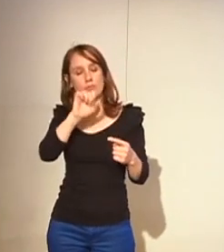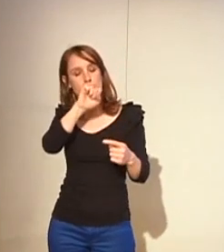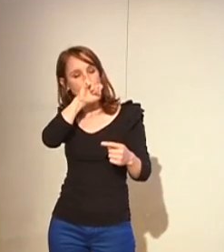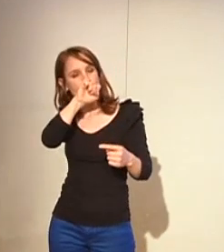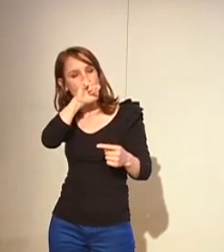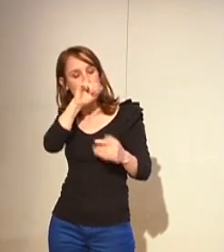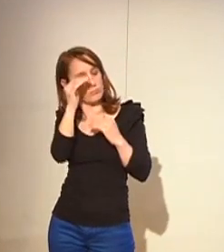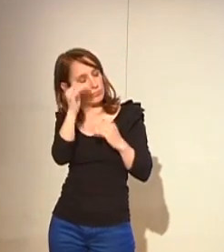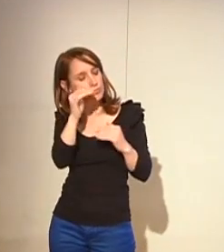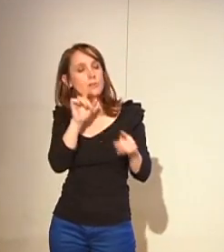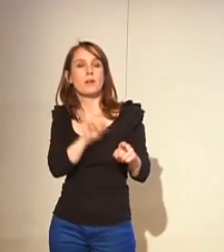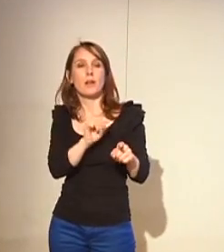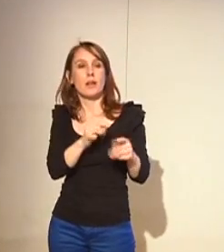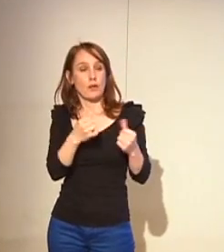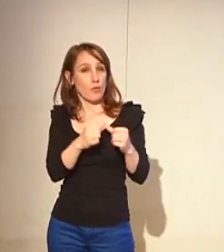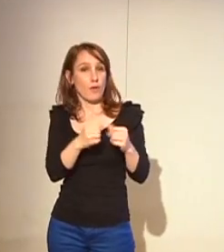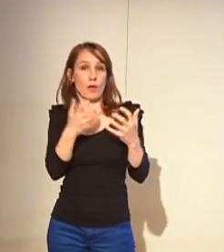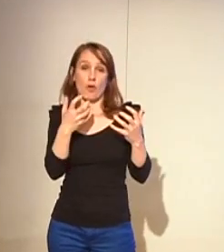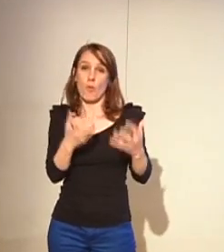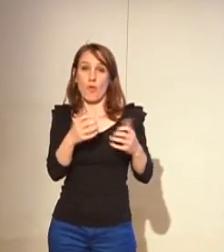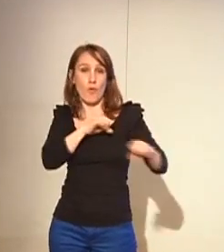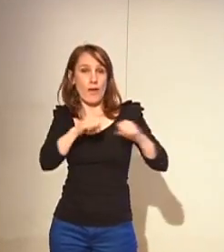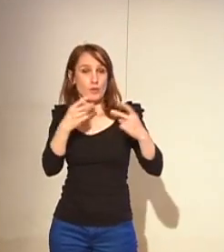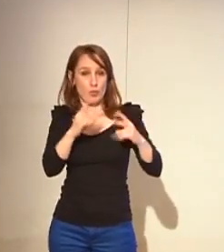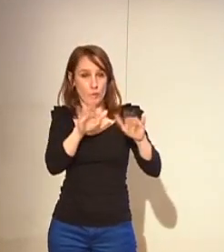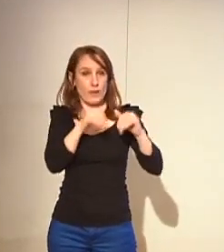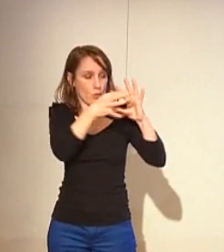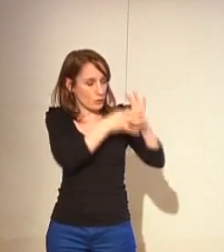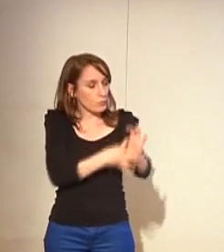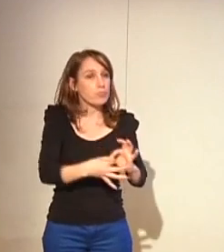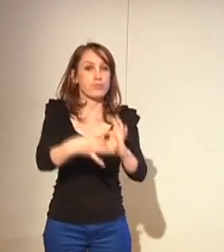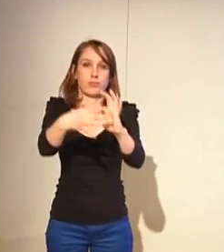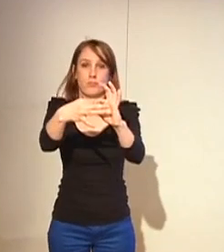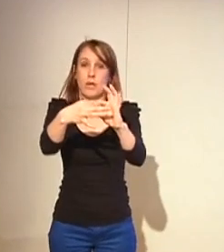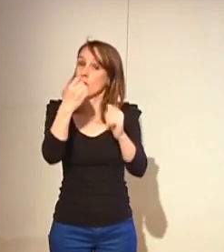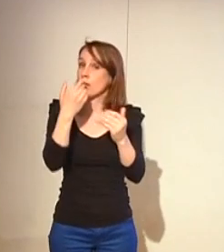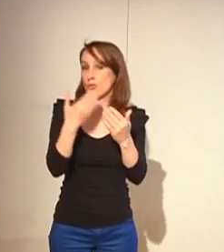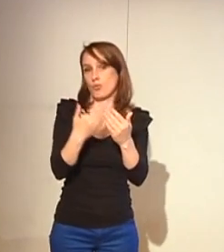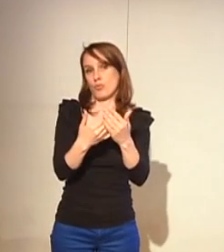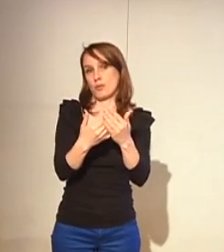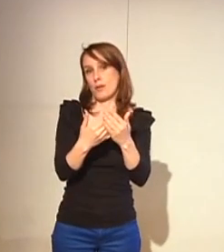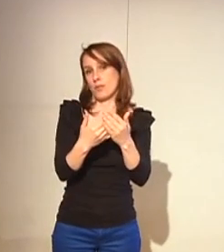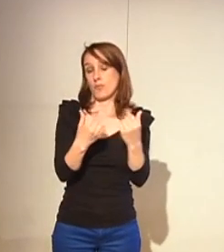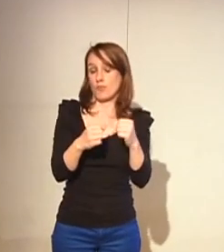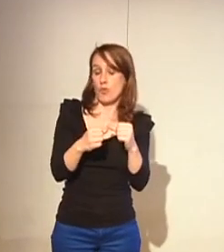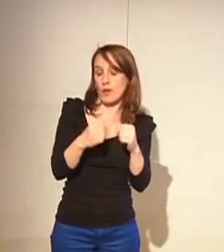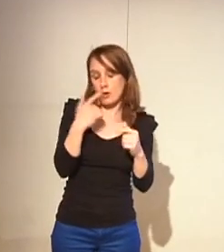de privilégier la continuité de l'action publique et donc de prendre le temps de